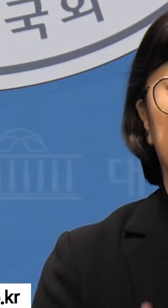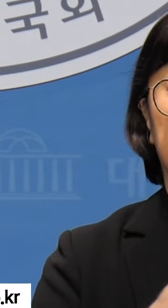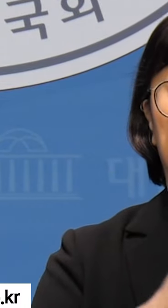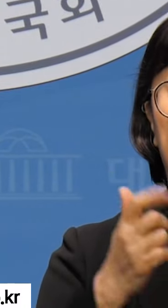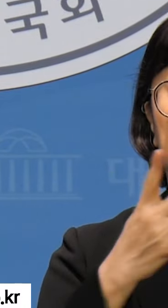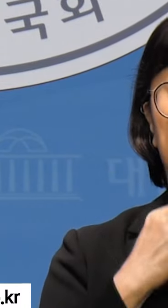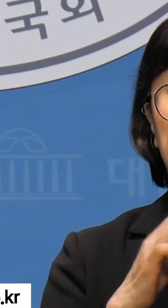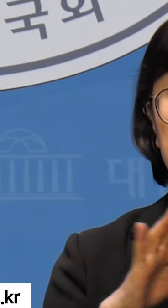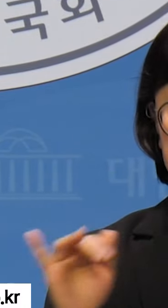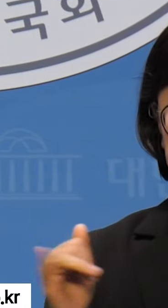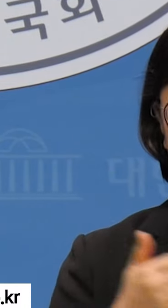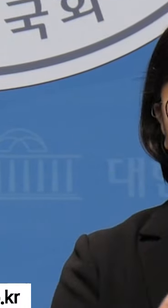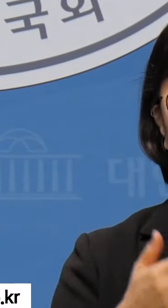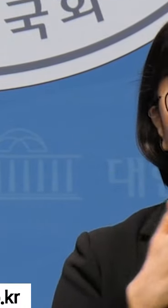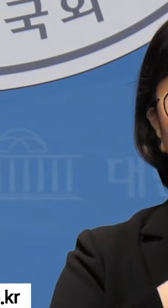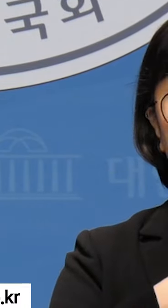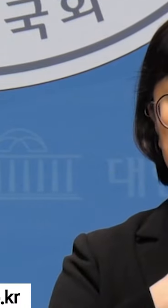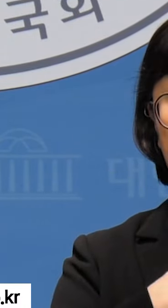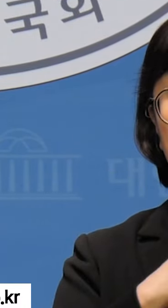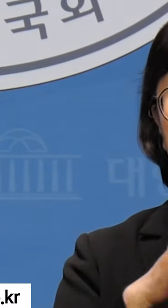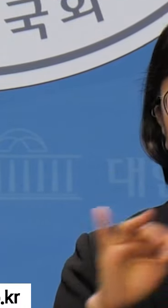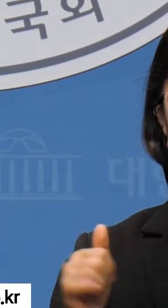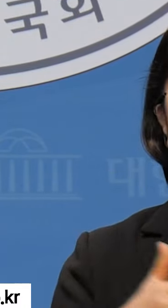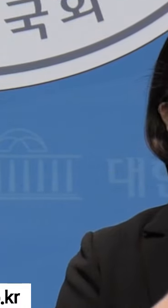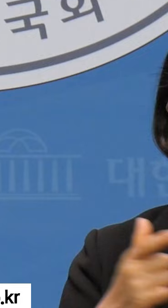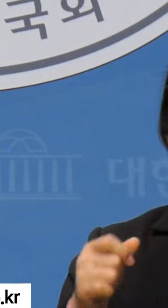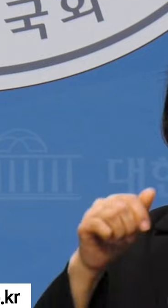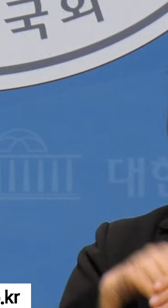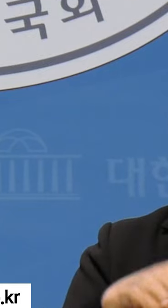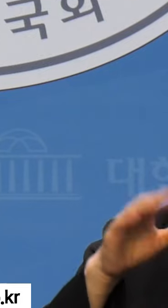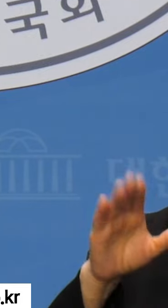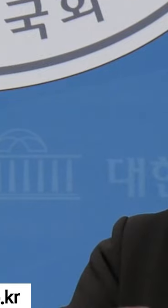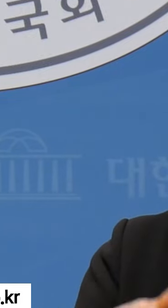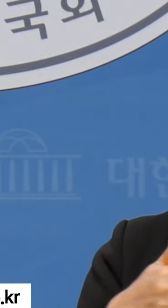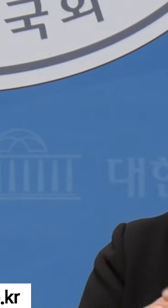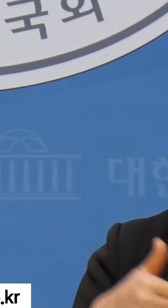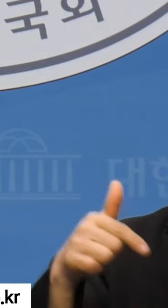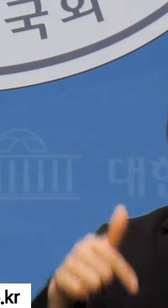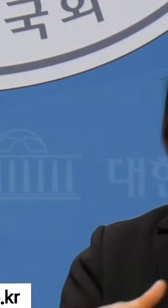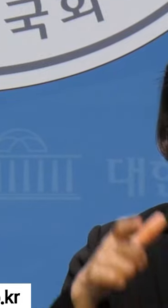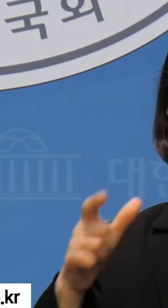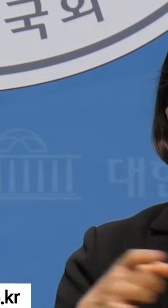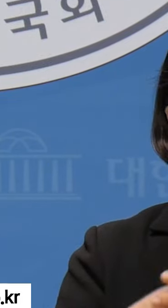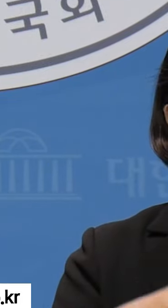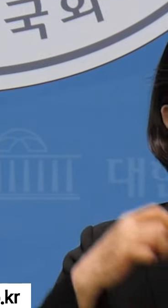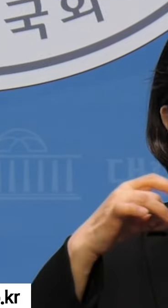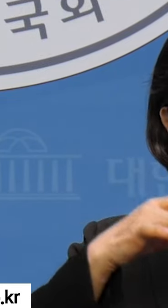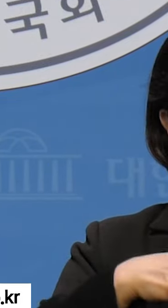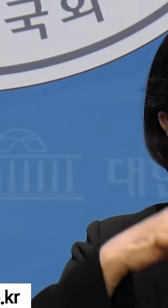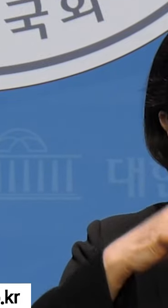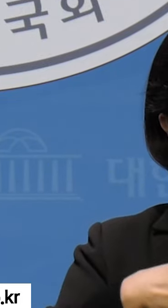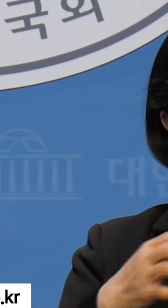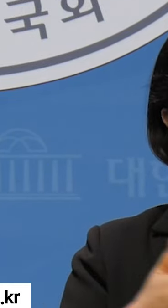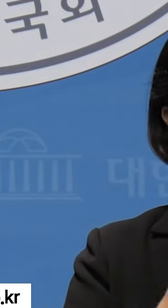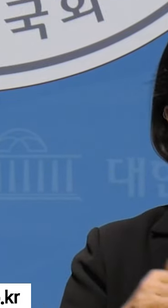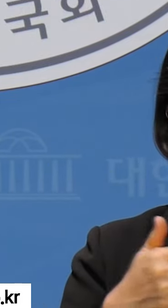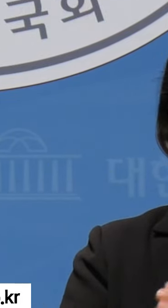사람들, 저에게 졌던 사람들 모두 선거 때 서구에 뼈를 묻겠다 했습니다.